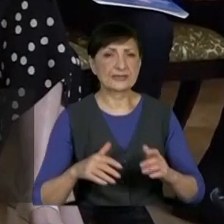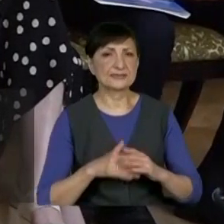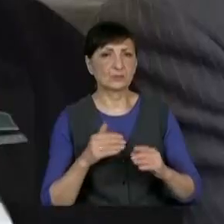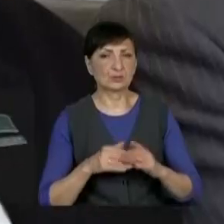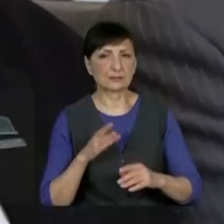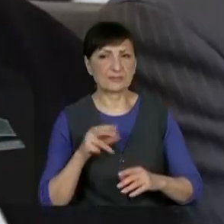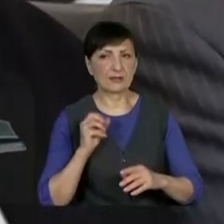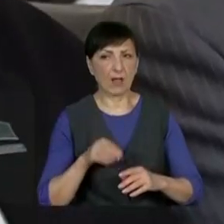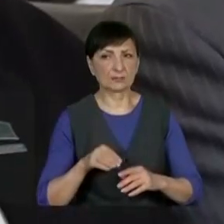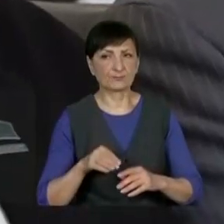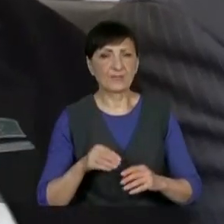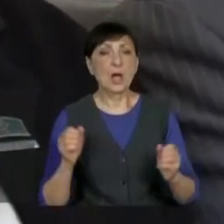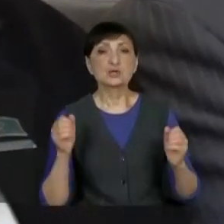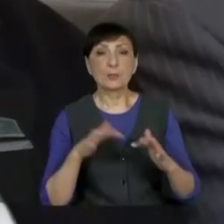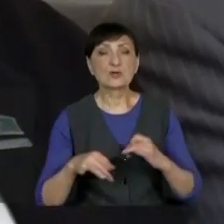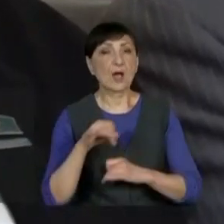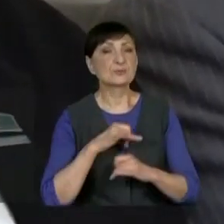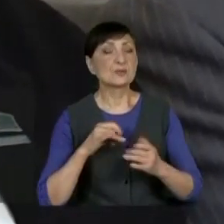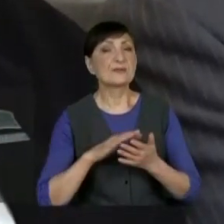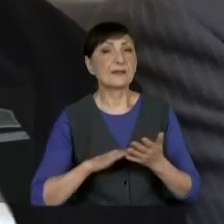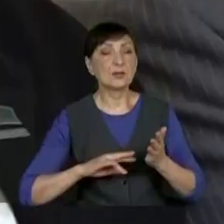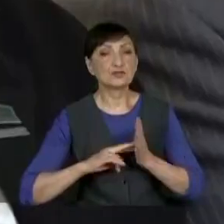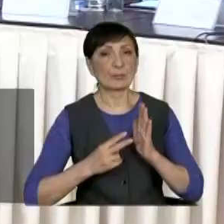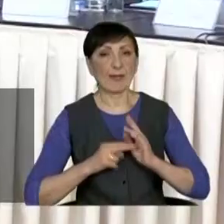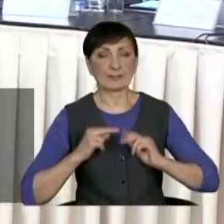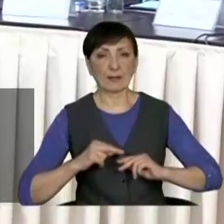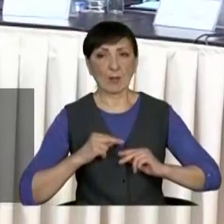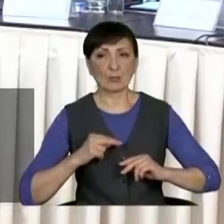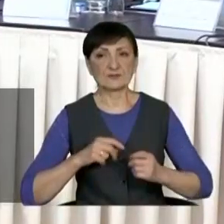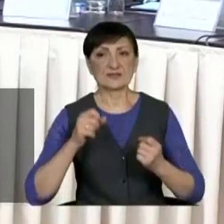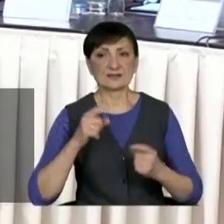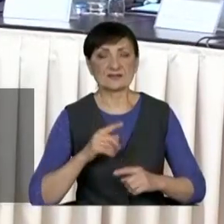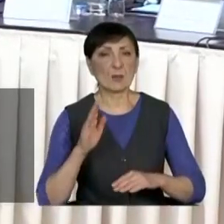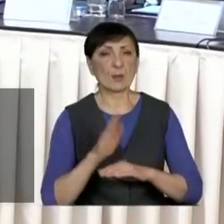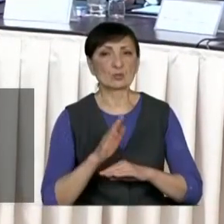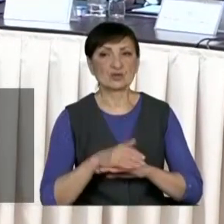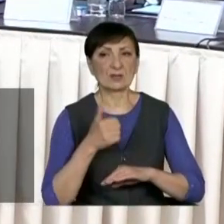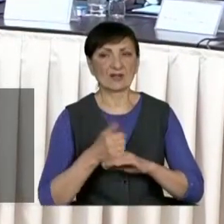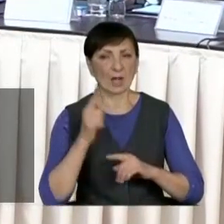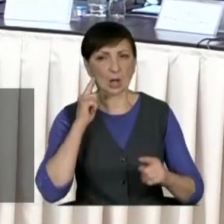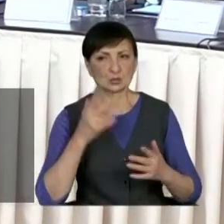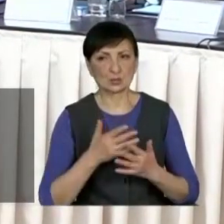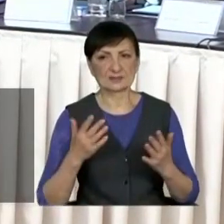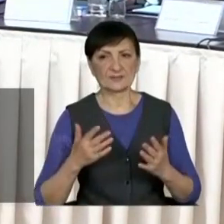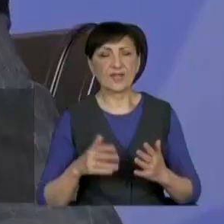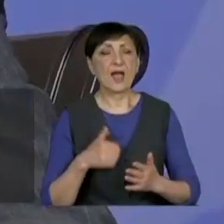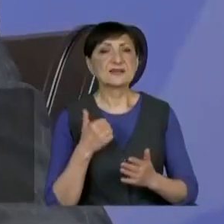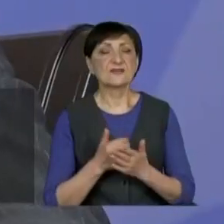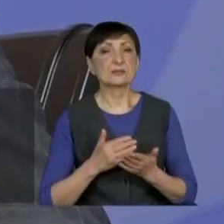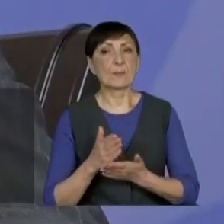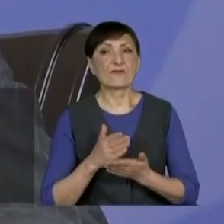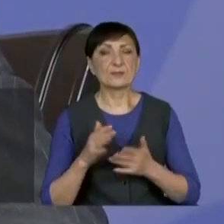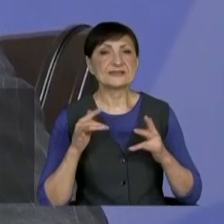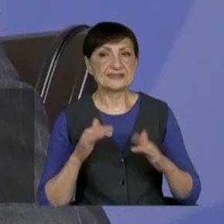депутаты Маслихата. Собравшиеся обсудили дальнейшие планы и работы в соответствии с поручениями главы государства. Основным направлением